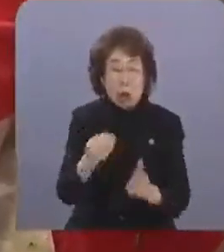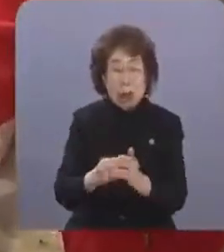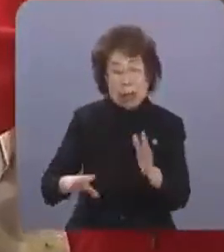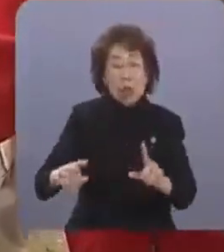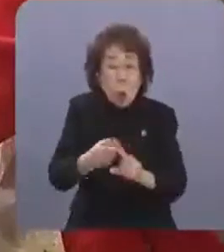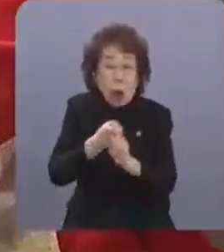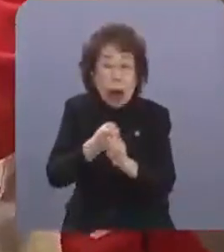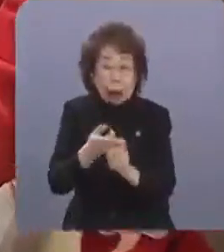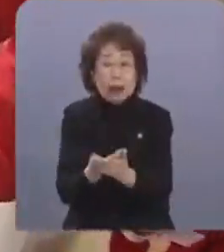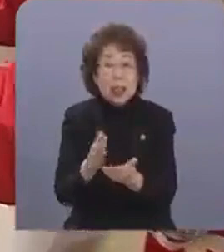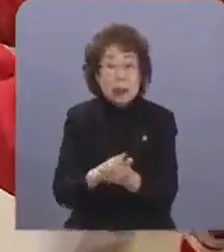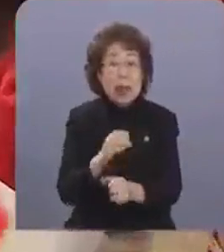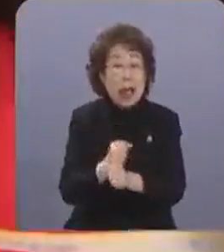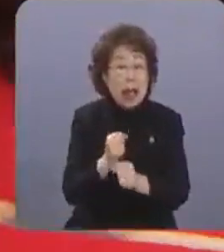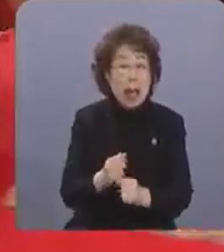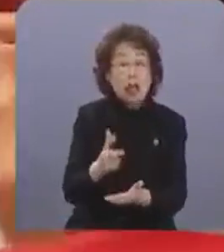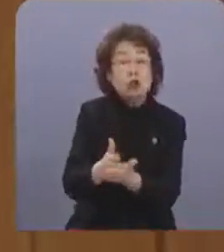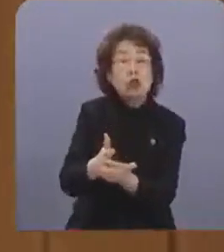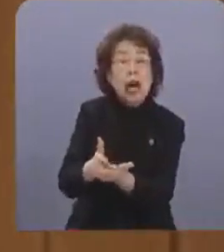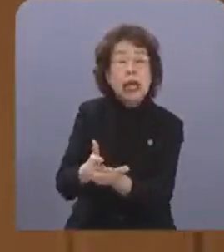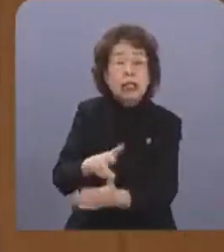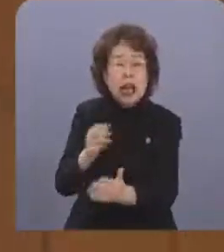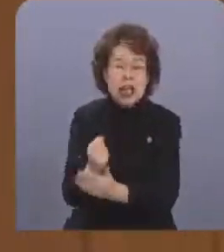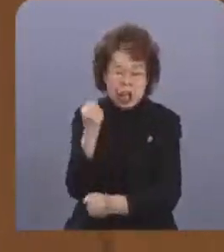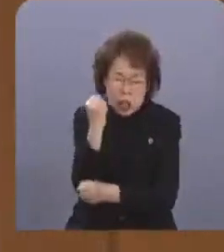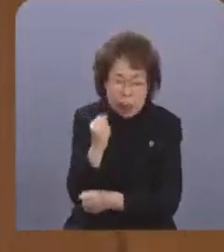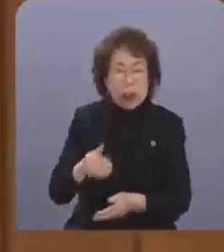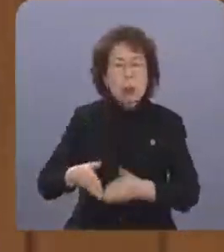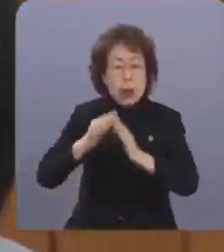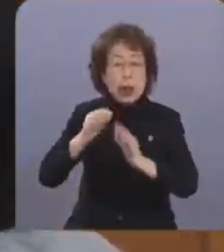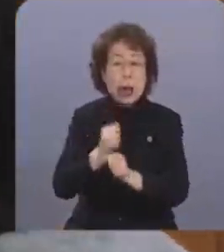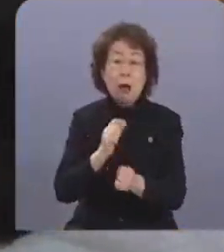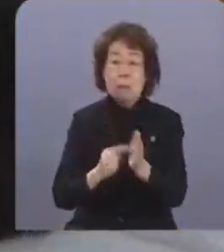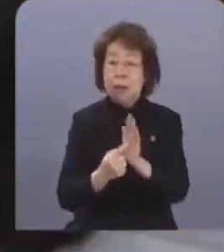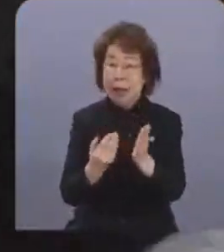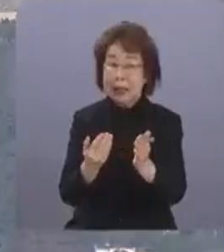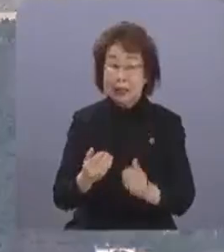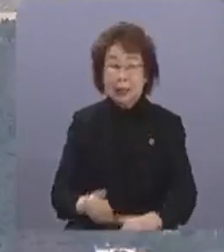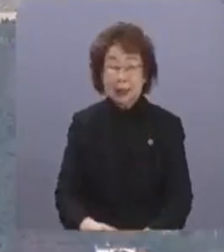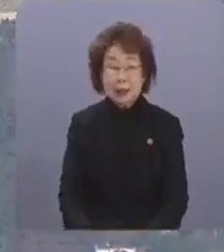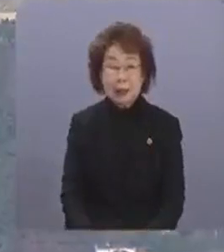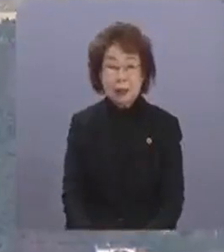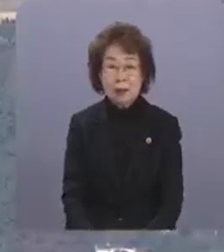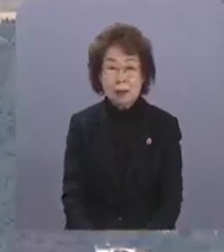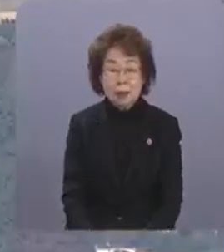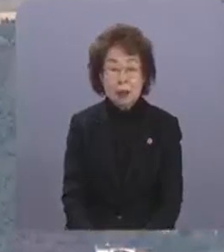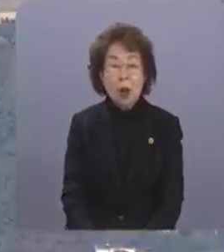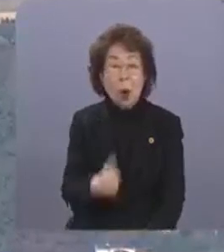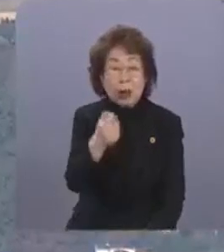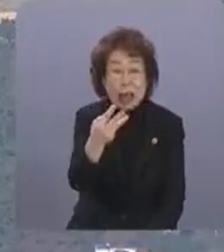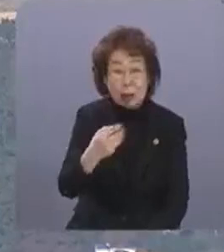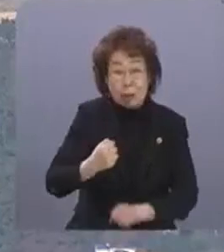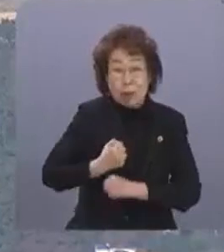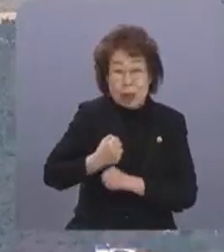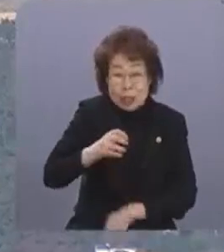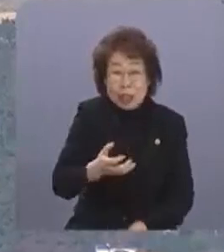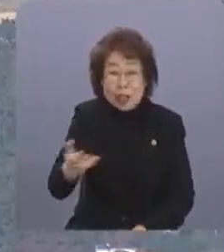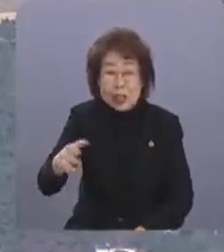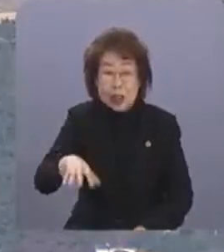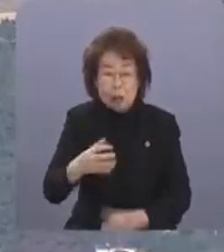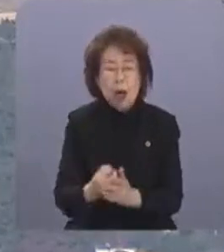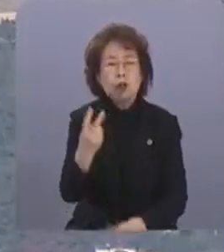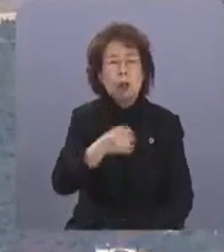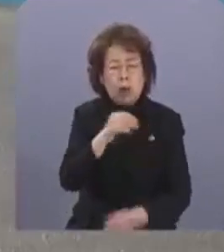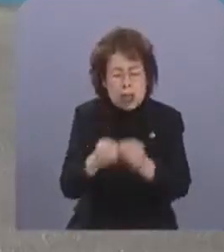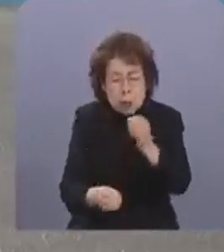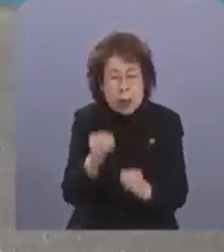통합 정비를 유도하고 주차장 등 기반 시설을 확충하겠다고 설명했습니다. 53사단 이전터는 두 후보 모두